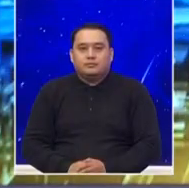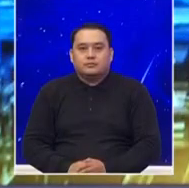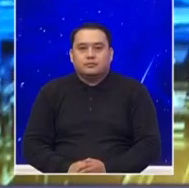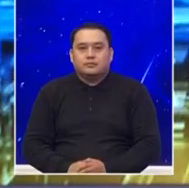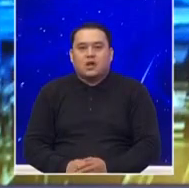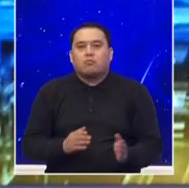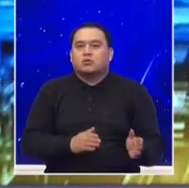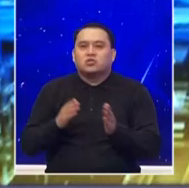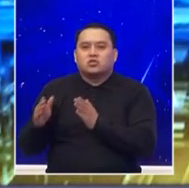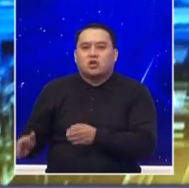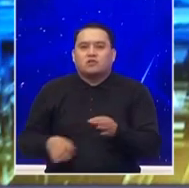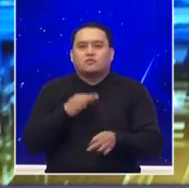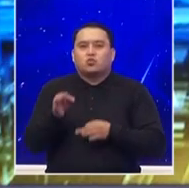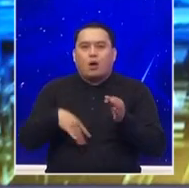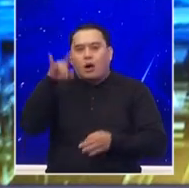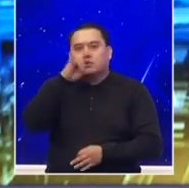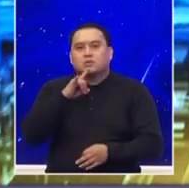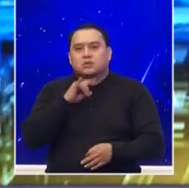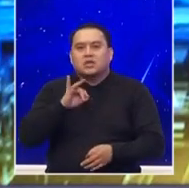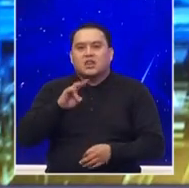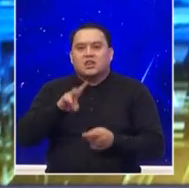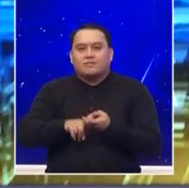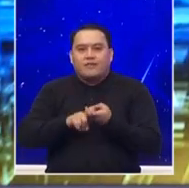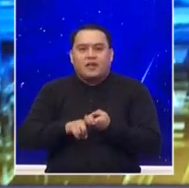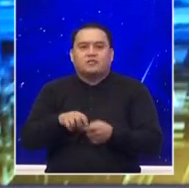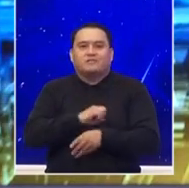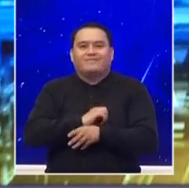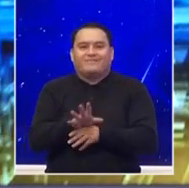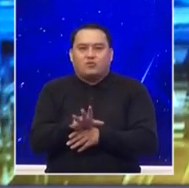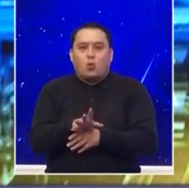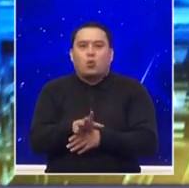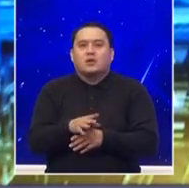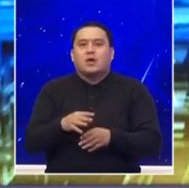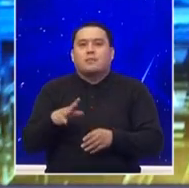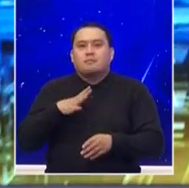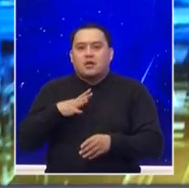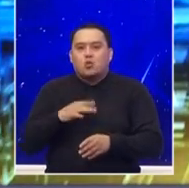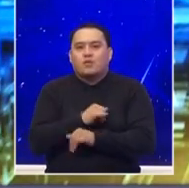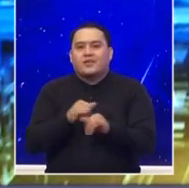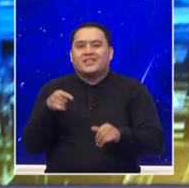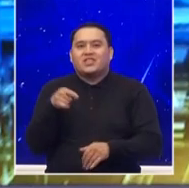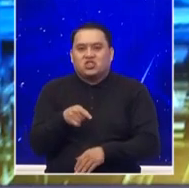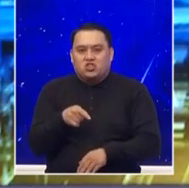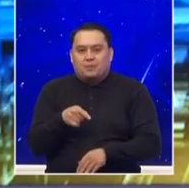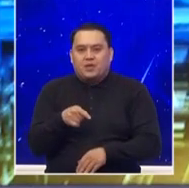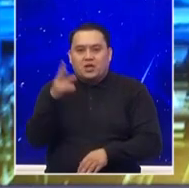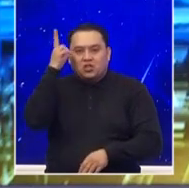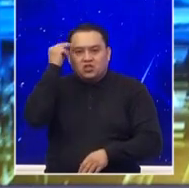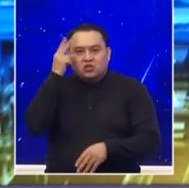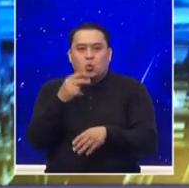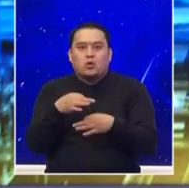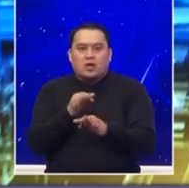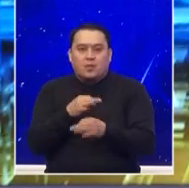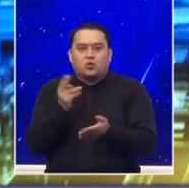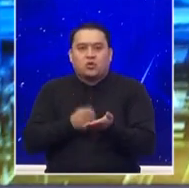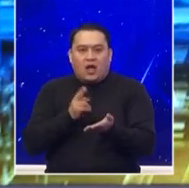За прошедшие сутки в Казахстане количество заболевших с положительным ПЦР на COVID-19 превысило 1000. Число лабораторно